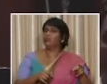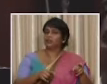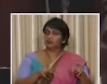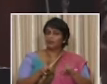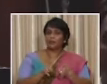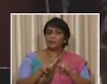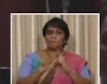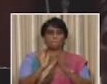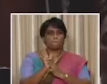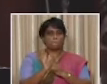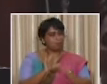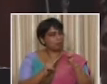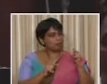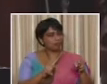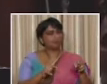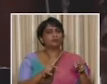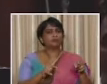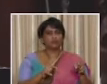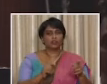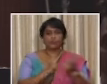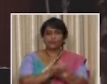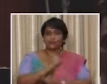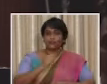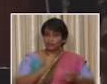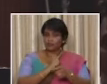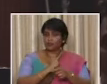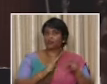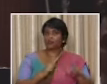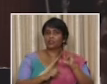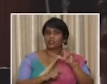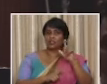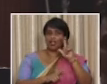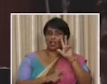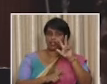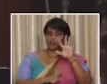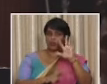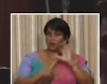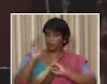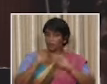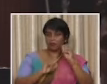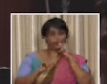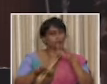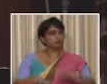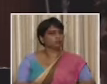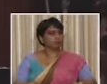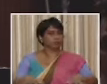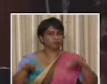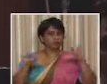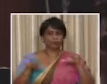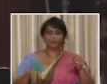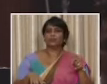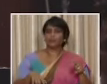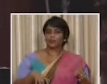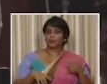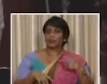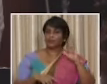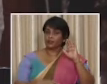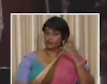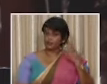වගේම මාදුර ව්‍යාපාරය ගත්තම කුඹුරු 185ක් යට වෙලා තියෙන්නේ දැන්